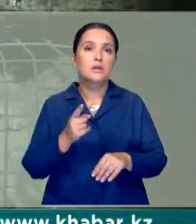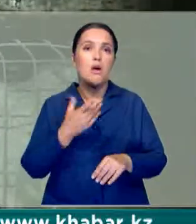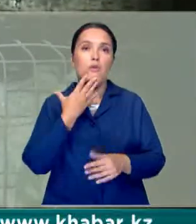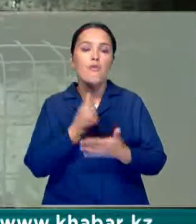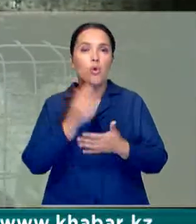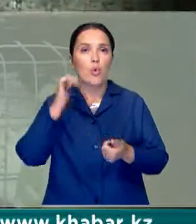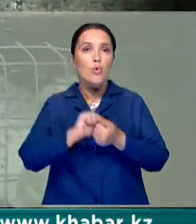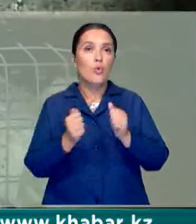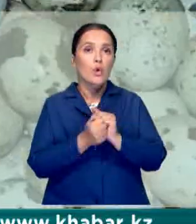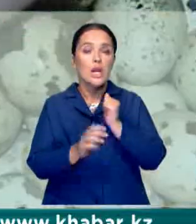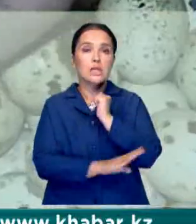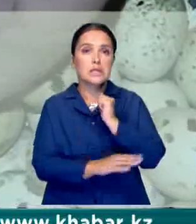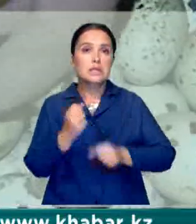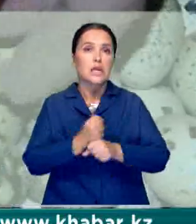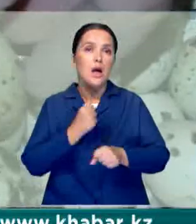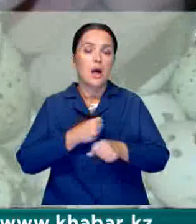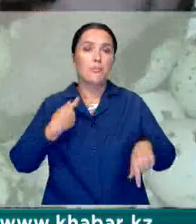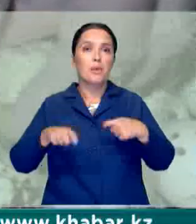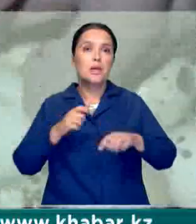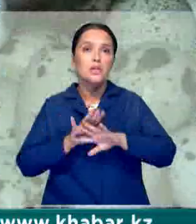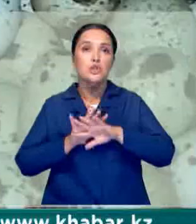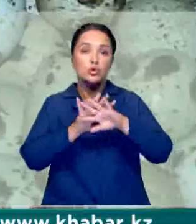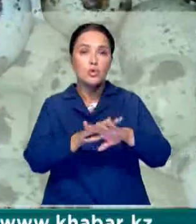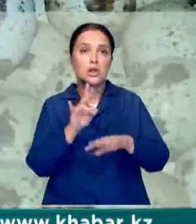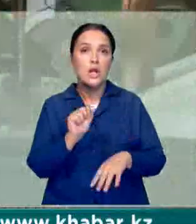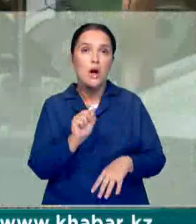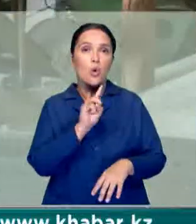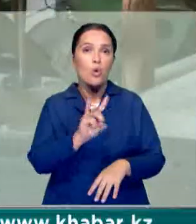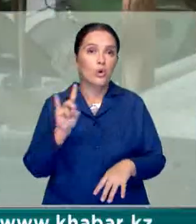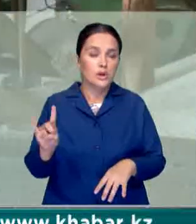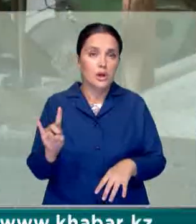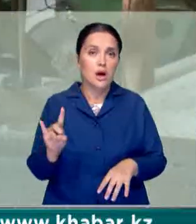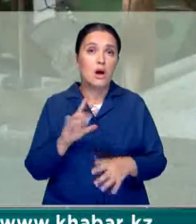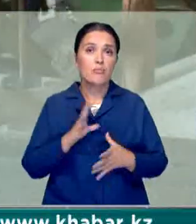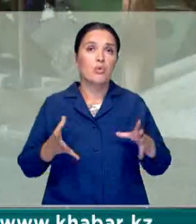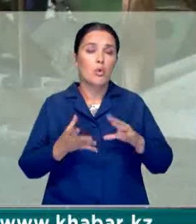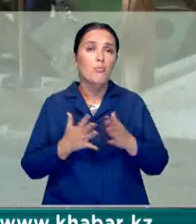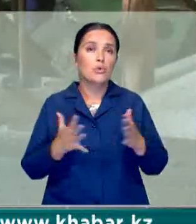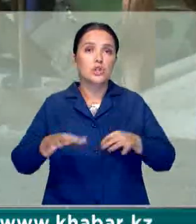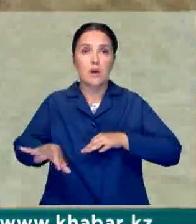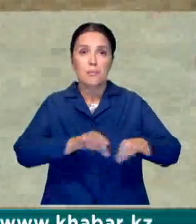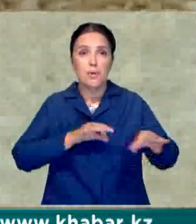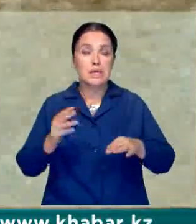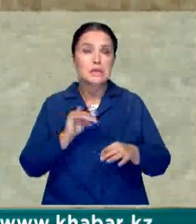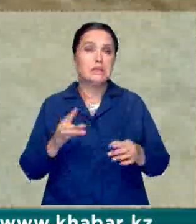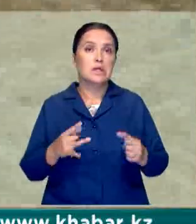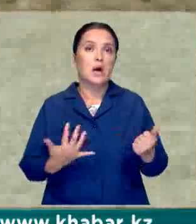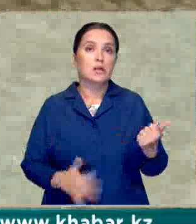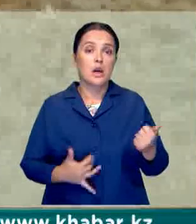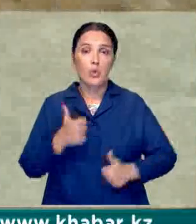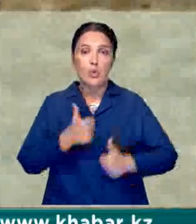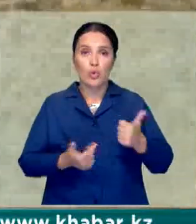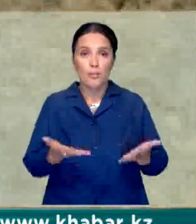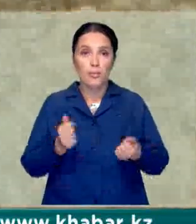древесного угля, изготовление пластиковых решеток на окна. Больше всего проектов представили предприниматели Тараза. Конкурс на